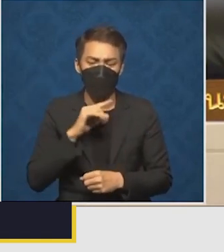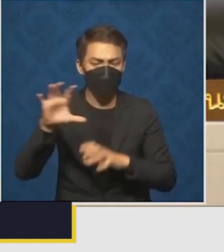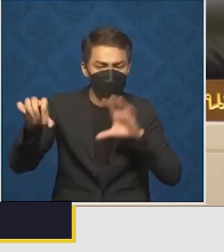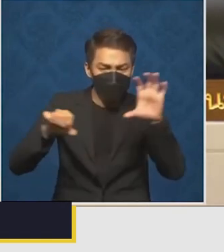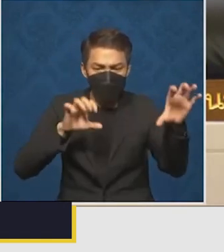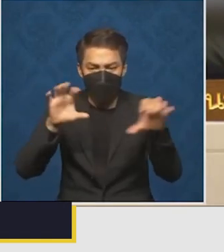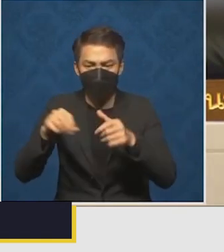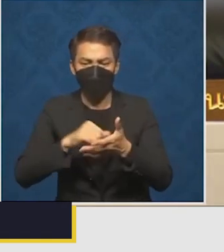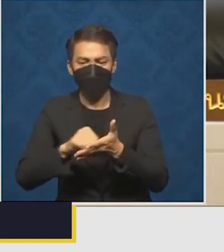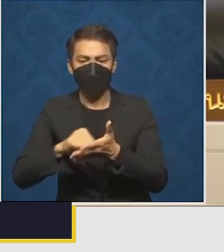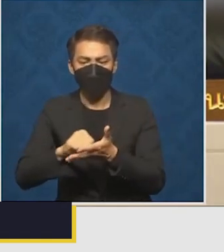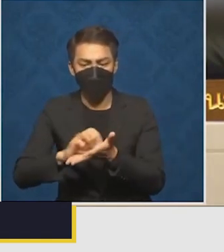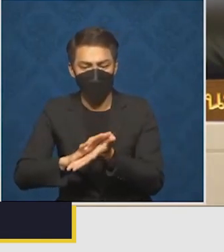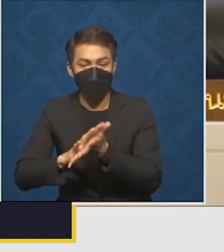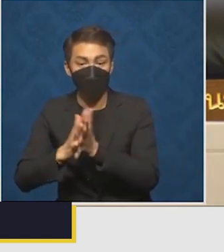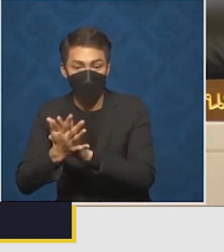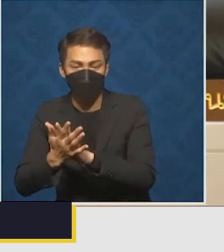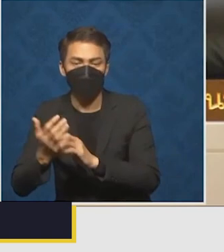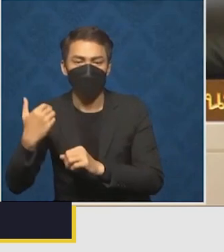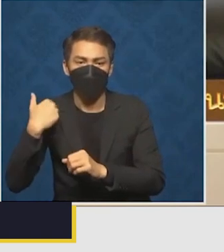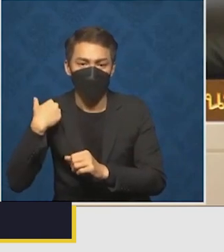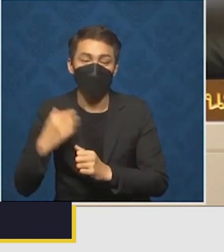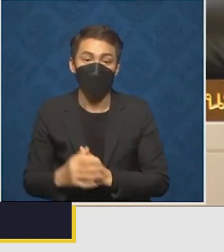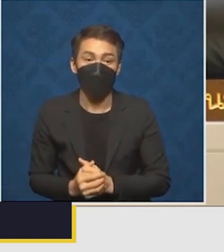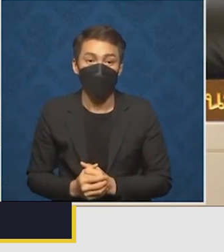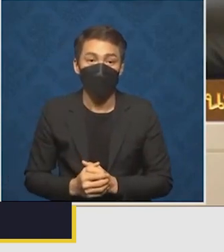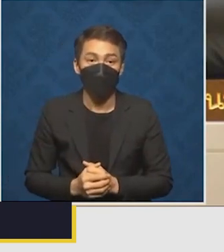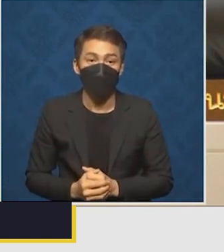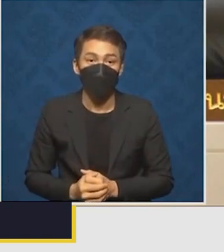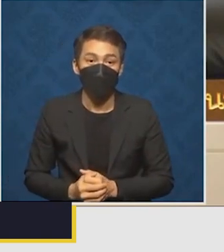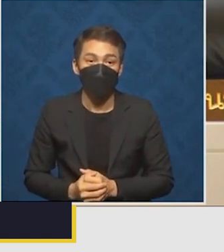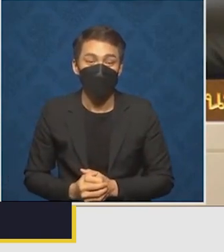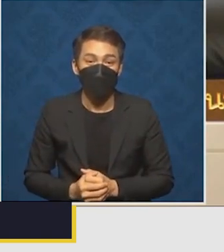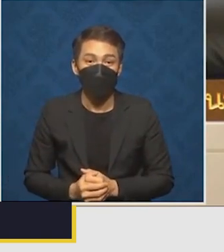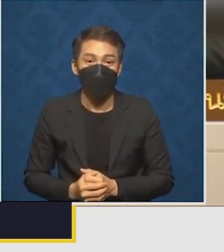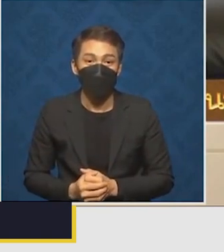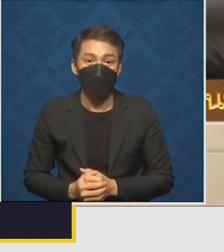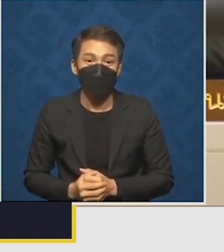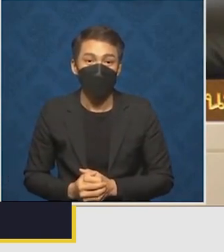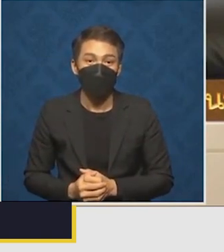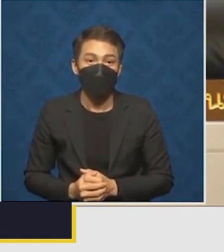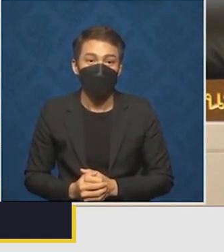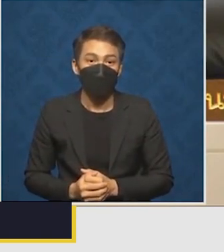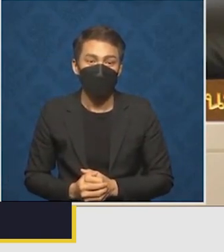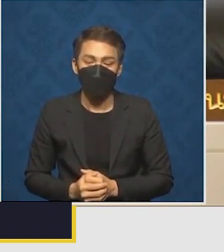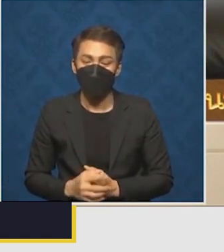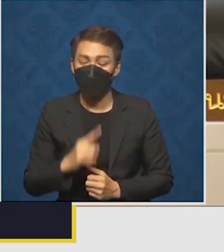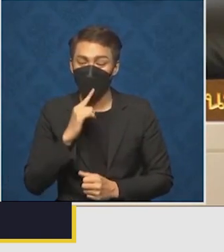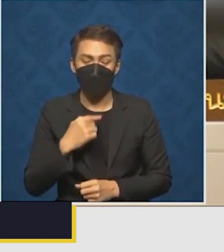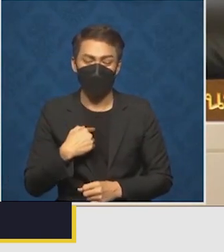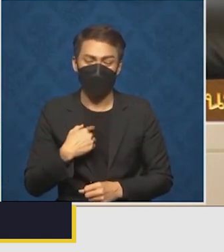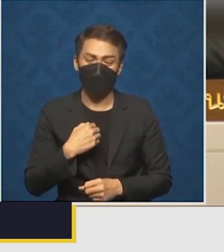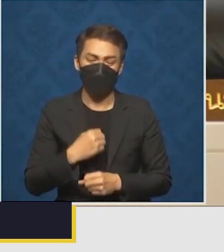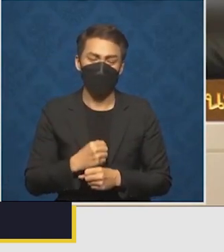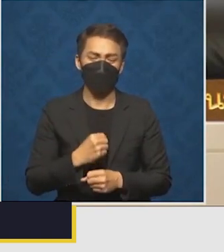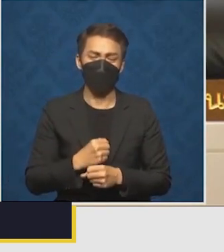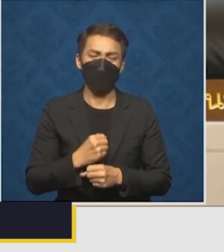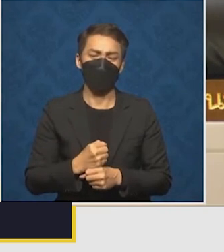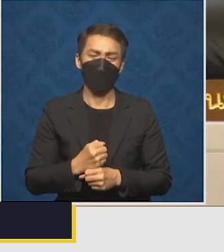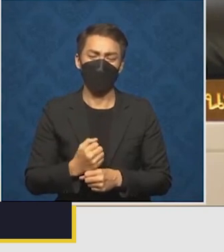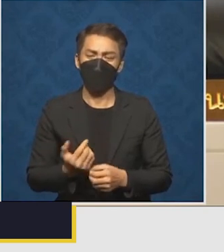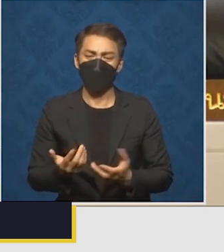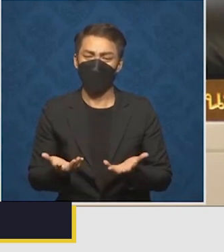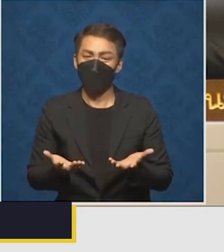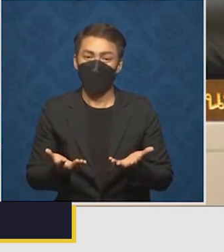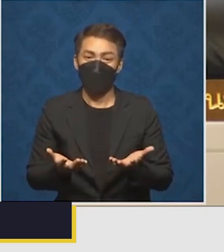วมาขอ BOI 600,000 กว่าล้านพอไปดูข้อมูลจริง 600,000 กว่าล้านเนี่ยมันยังอยู่ในอุตสาหกรรมเก่าๆขอเปิดโรง